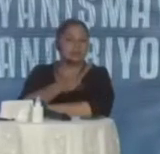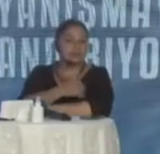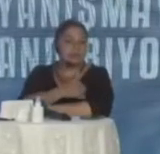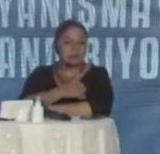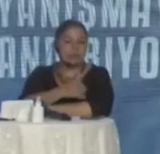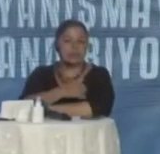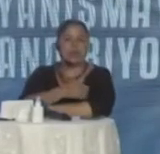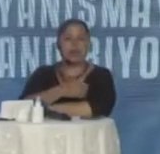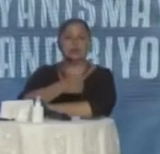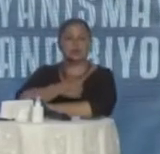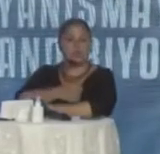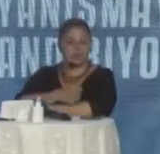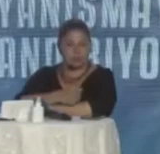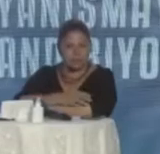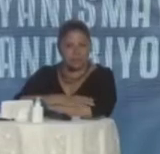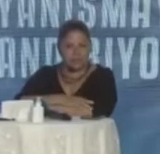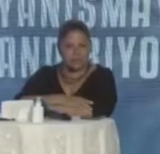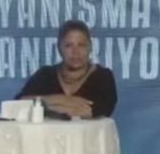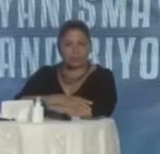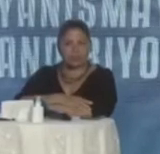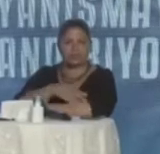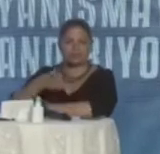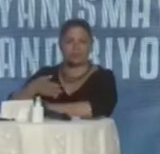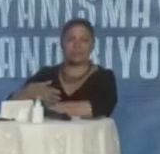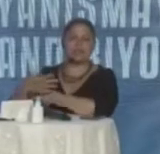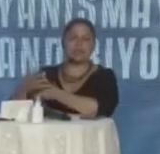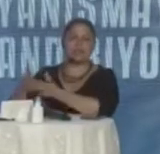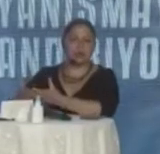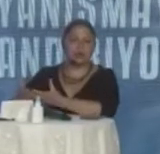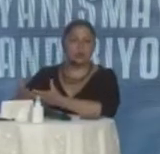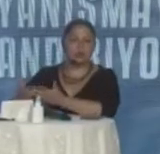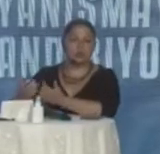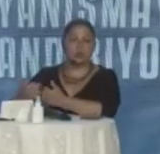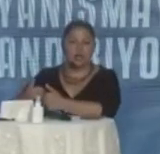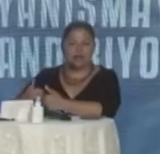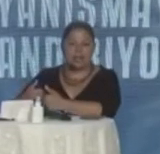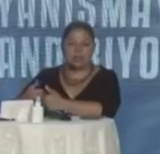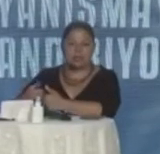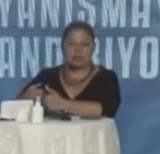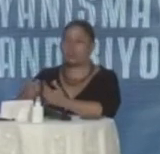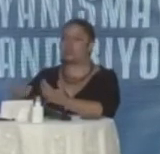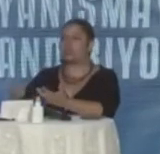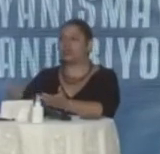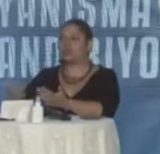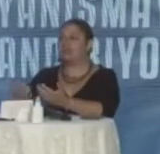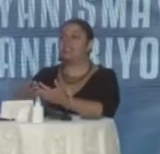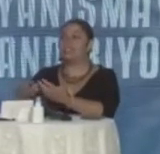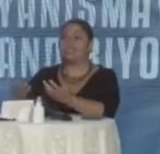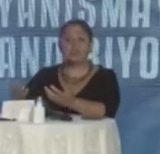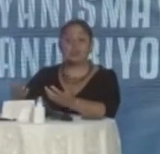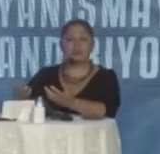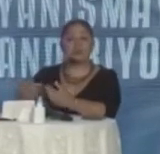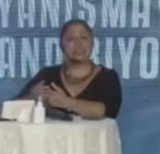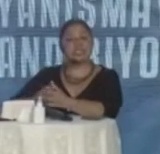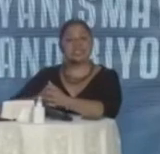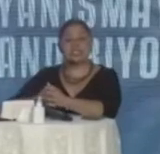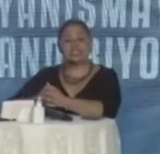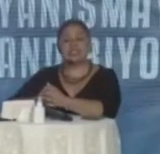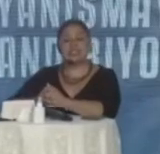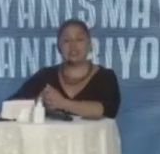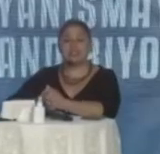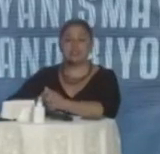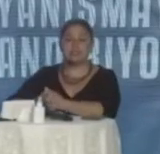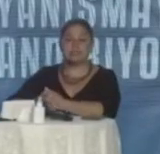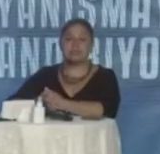zaman ithal olan daha ucuz anlamına da gelmiyor. Denetimsiz GDO'lu tohumlar geldi yurt dışından. Lezzetleri unuttuk. Aslında